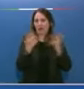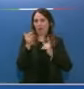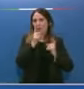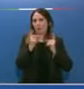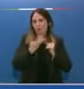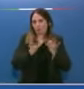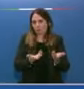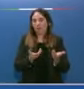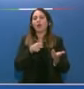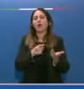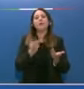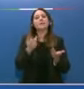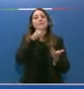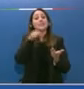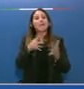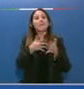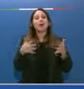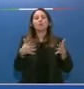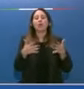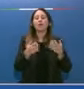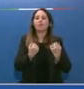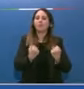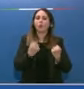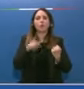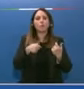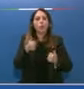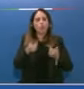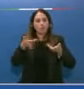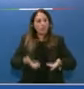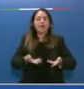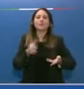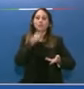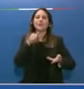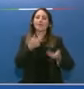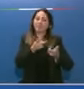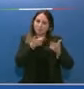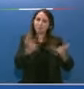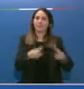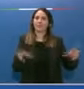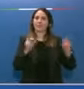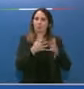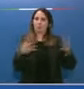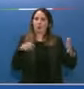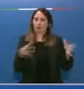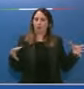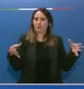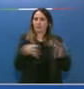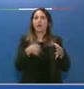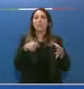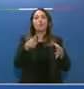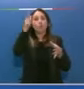ampia anche più ampia dell'attuale per perché l'azione di questo governo continui